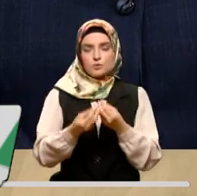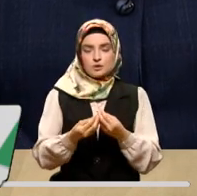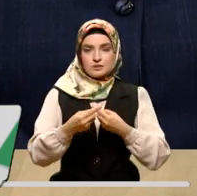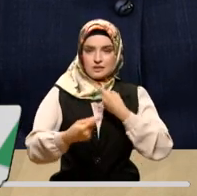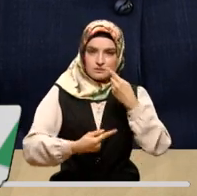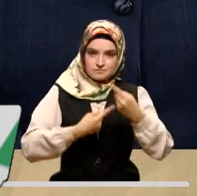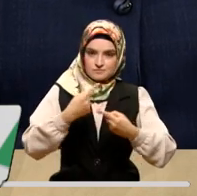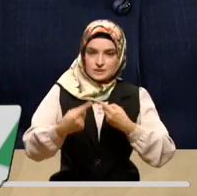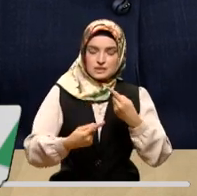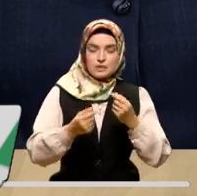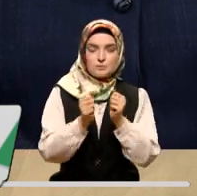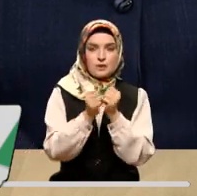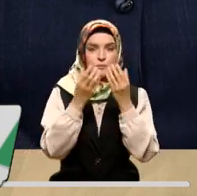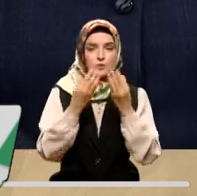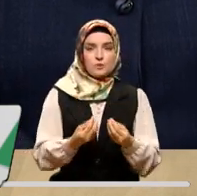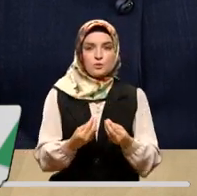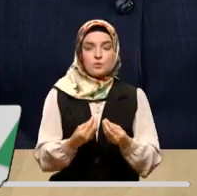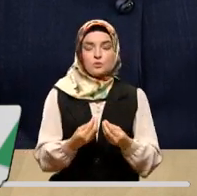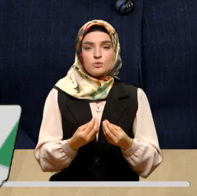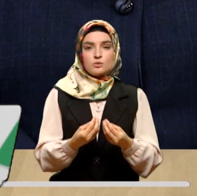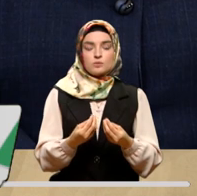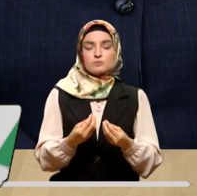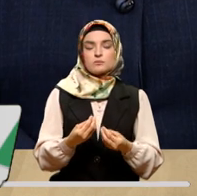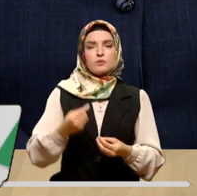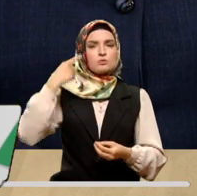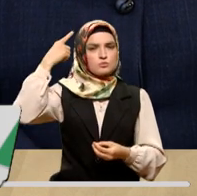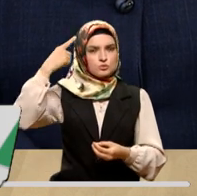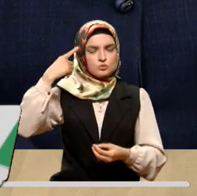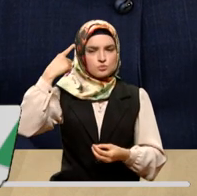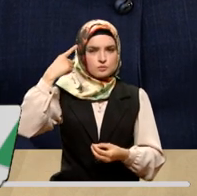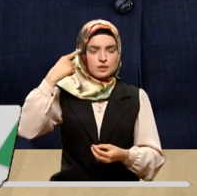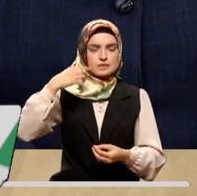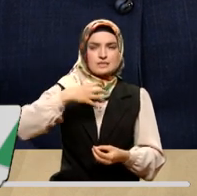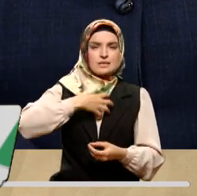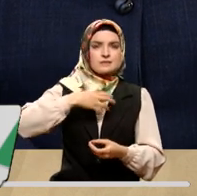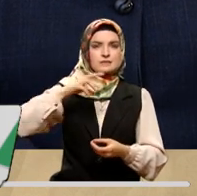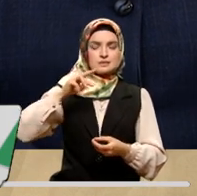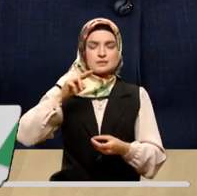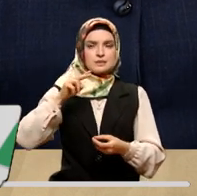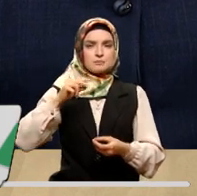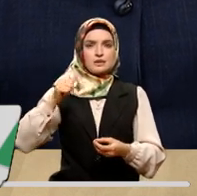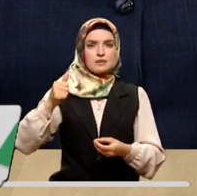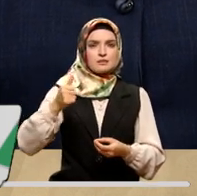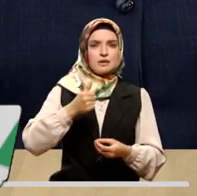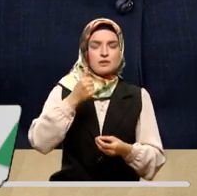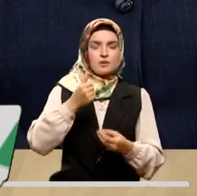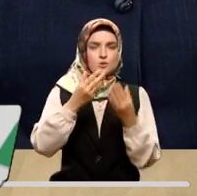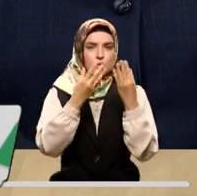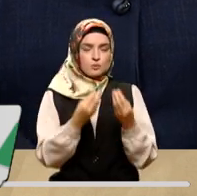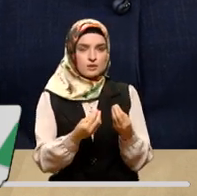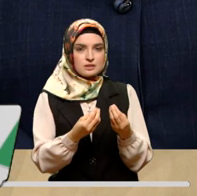akranlarıyla bir araya gelmek, oynamak, düşünmek, kendisi gibi değer dünyası